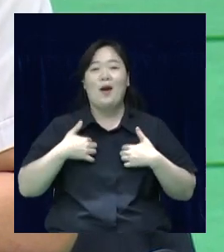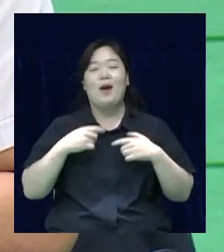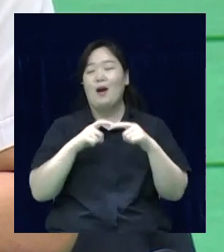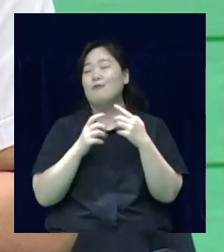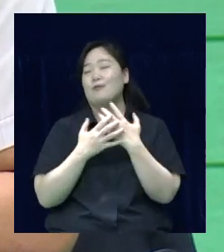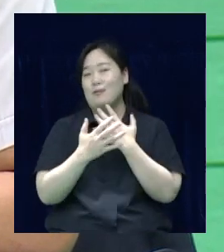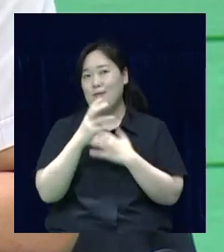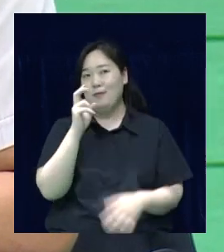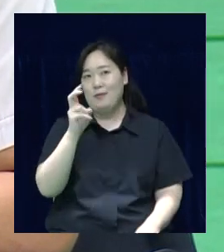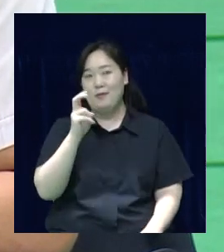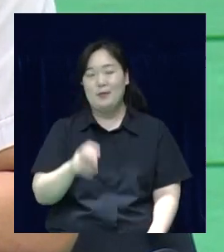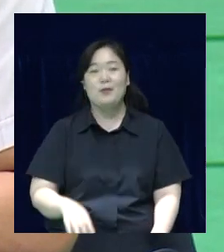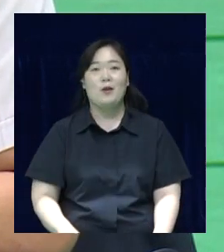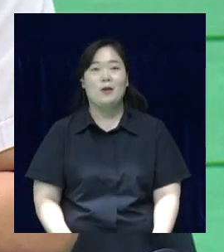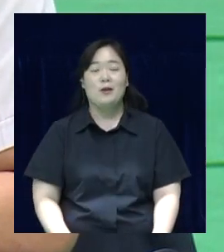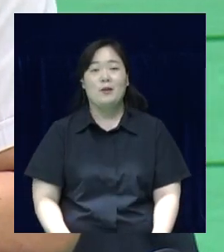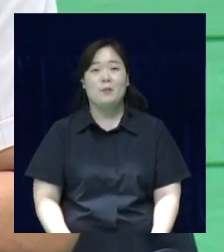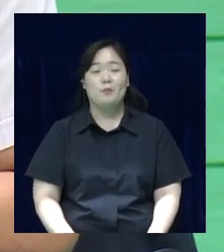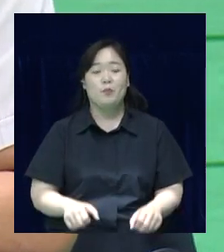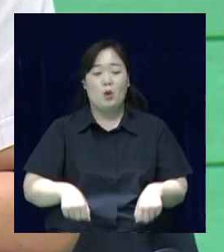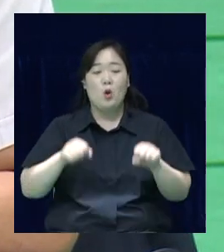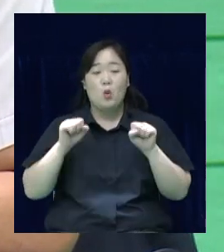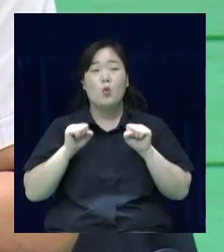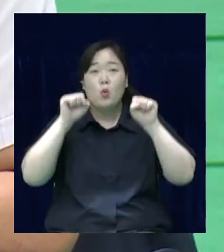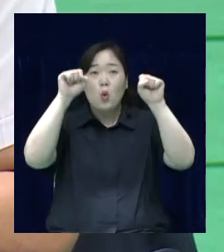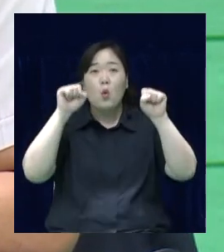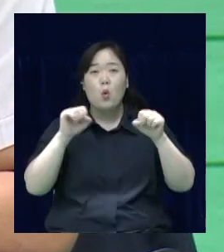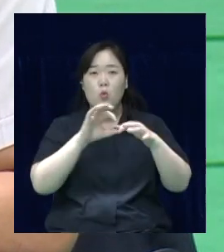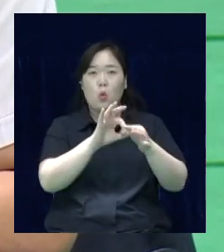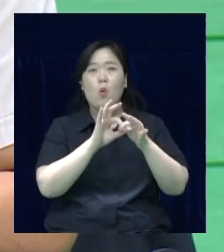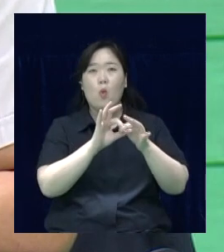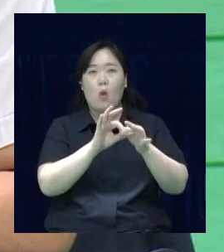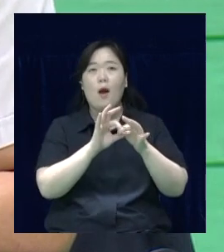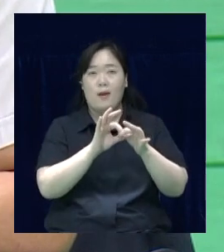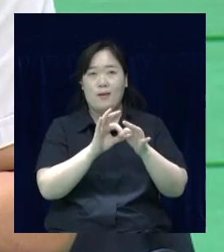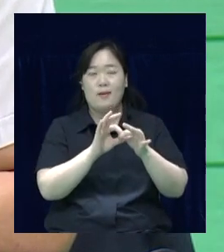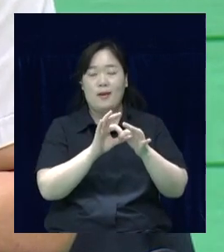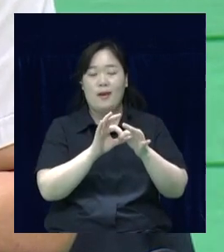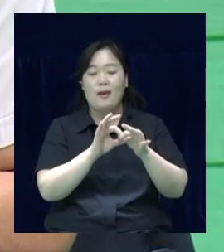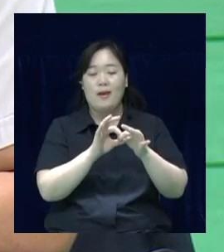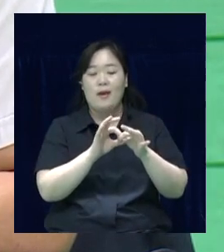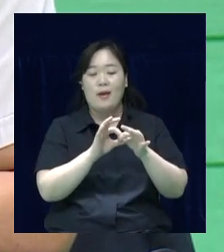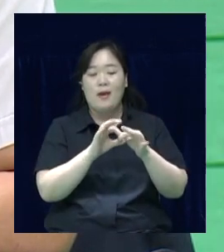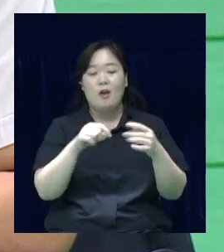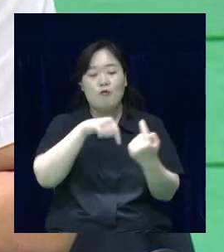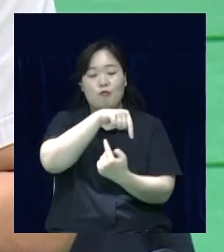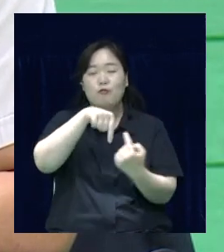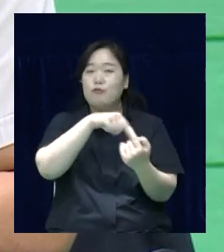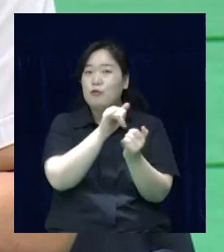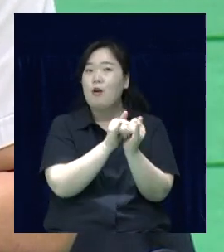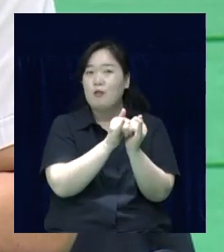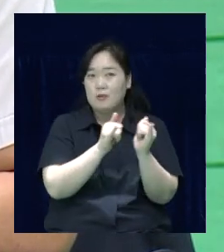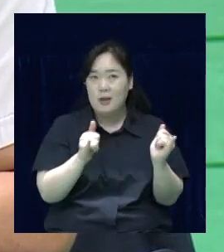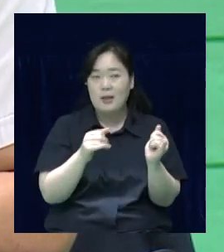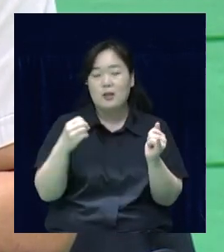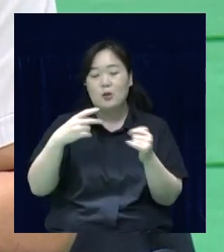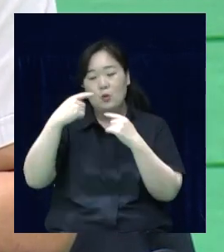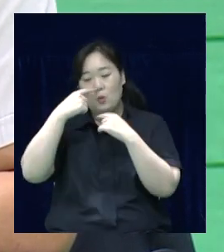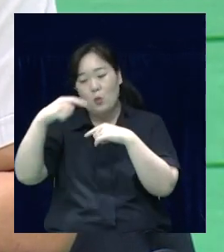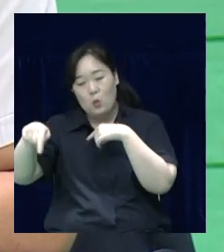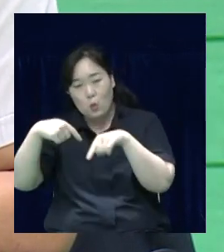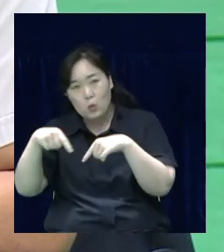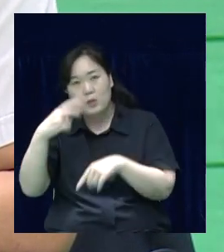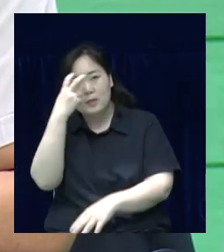선수뿐만 아니라 여기 그 역도에 관계 장애인 역도에 관계된 스태프진들 또는 코치 코치 감독들 다